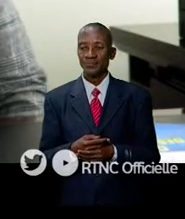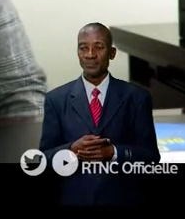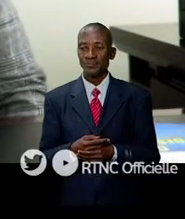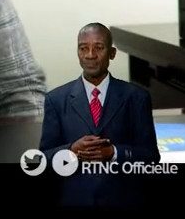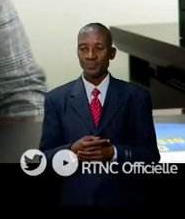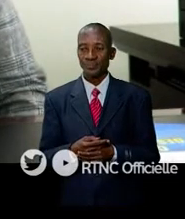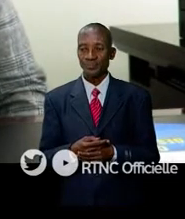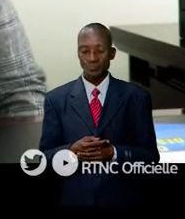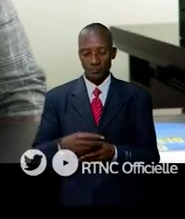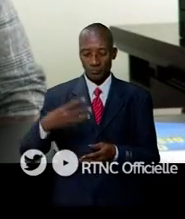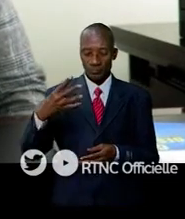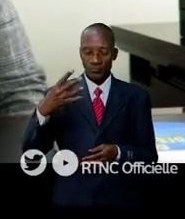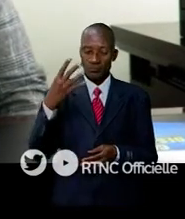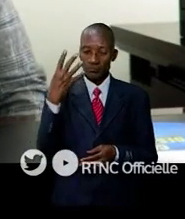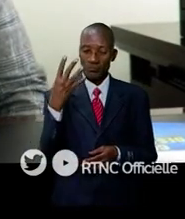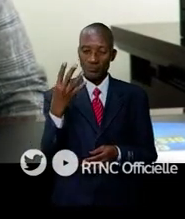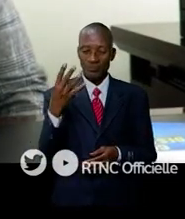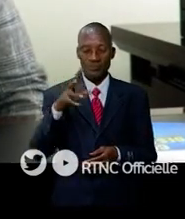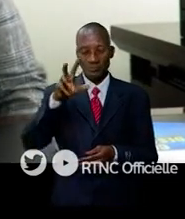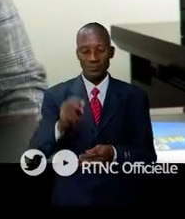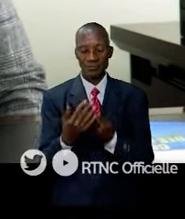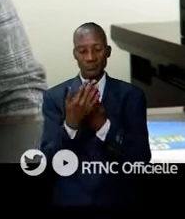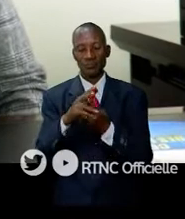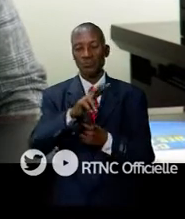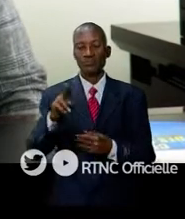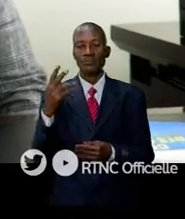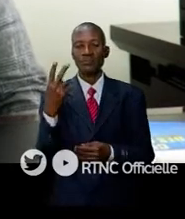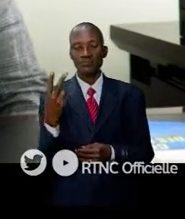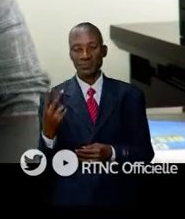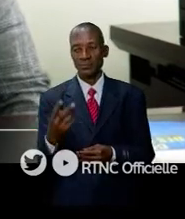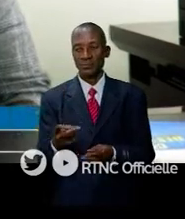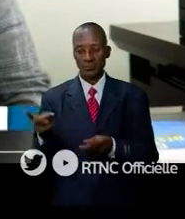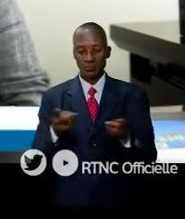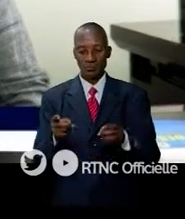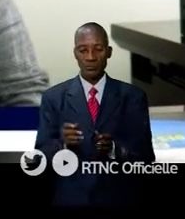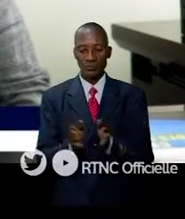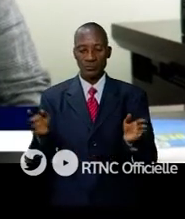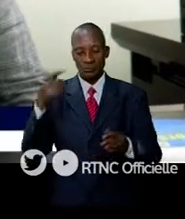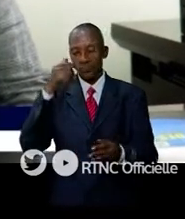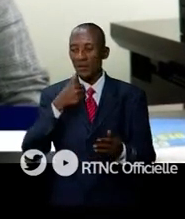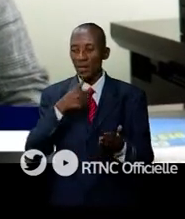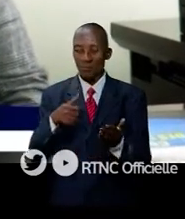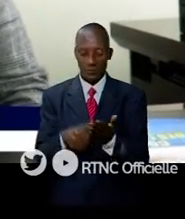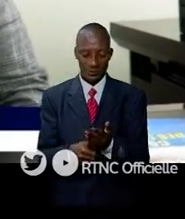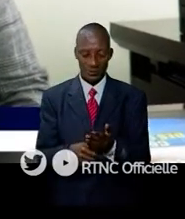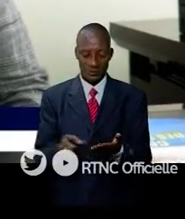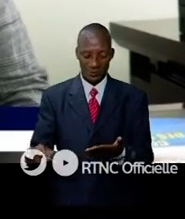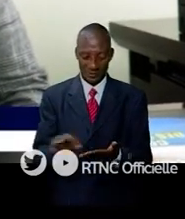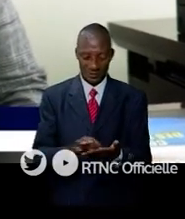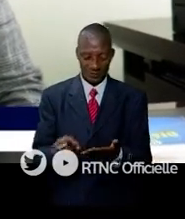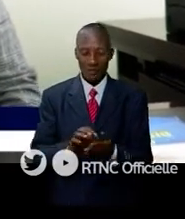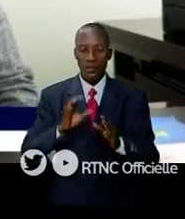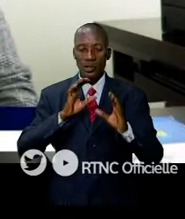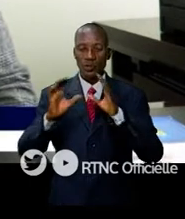Ce jeudi 30 juillet 2020, Monsieur le Directeur général des impôts vient de signer le